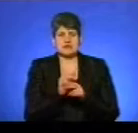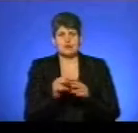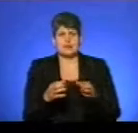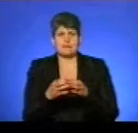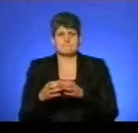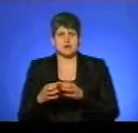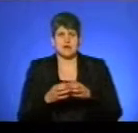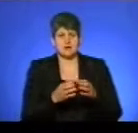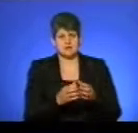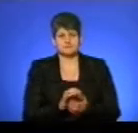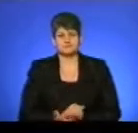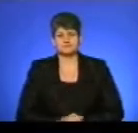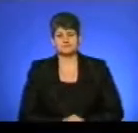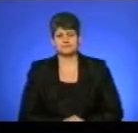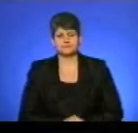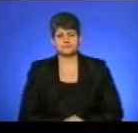повідомив Роман Дорош.